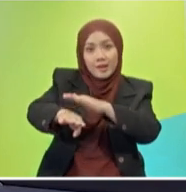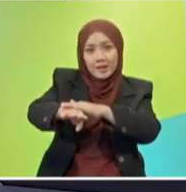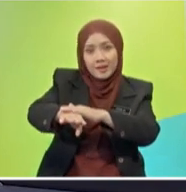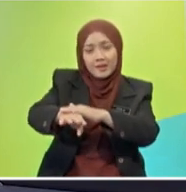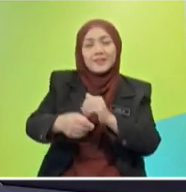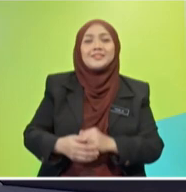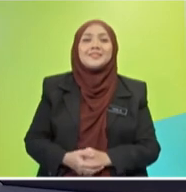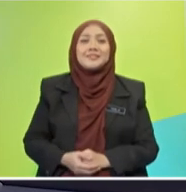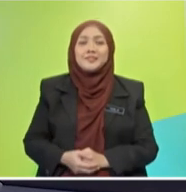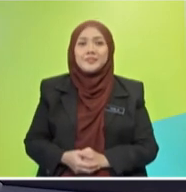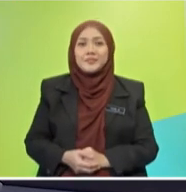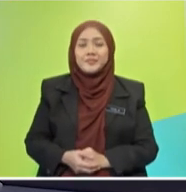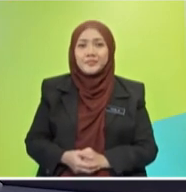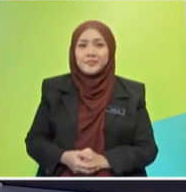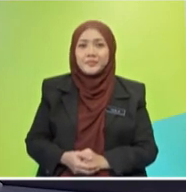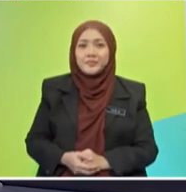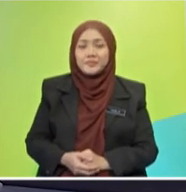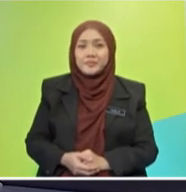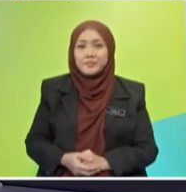sudut tangan